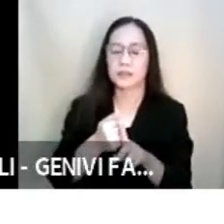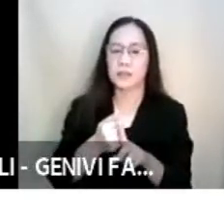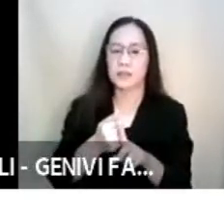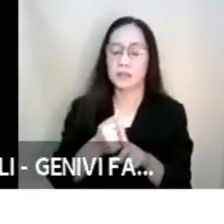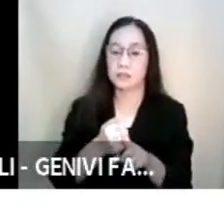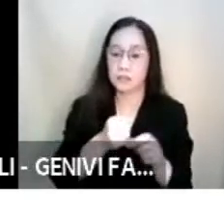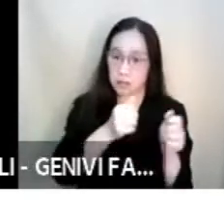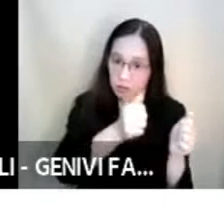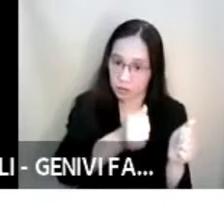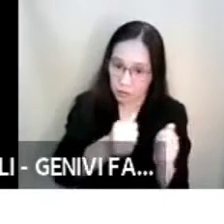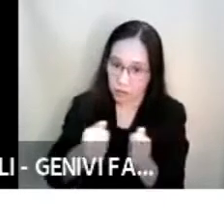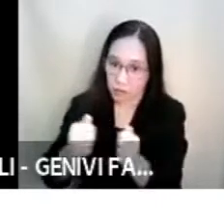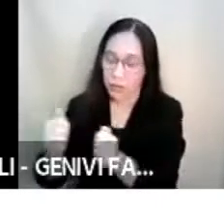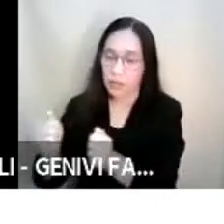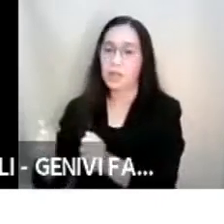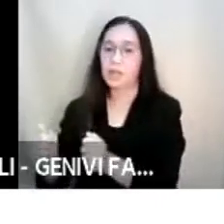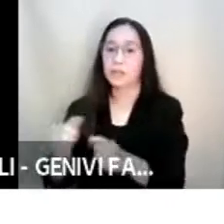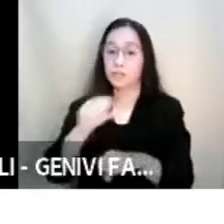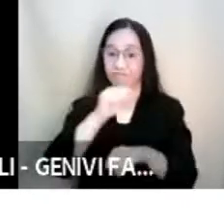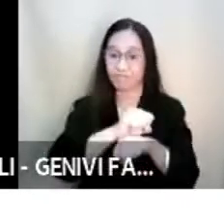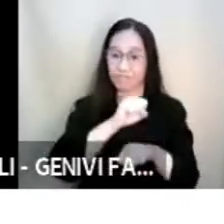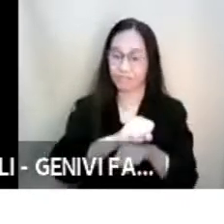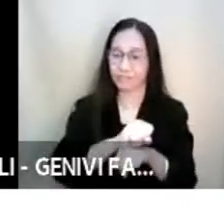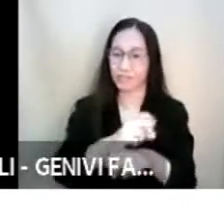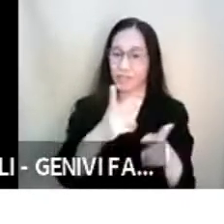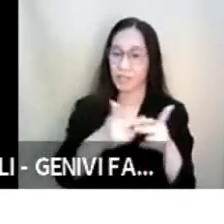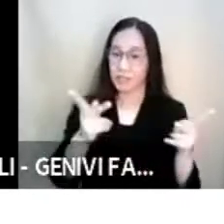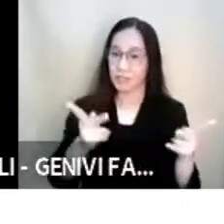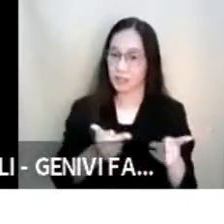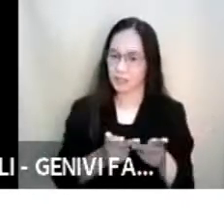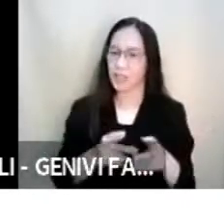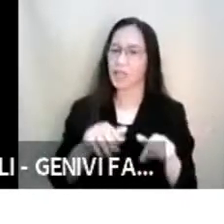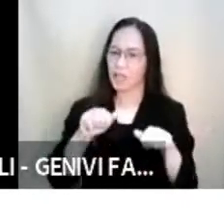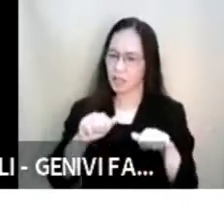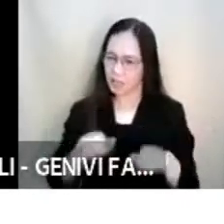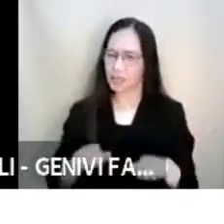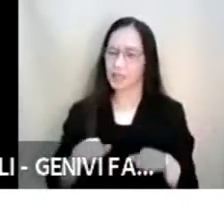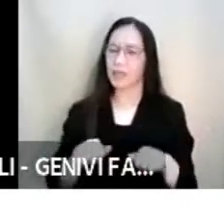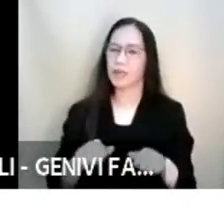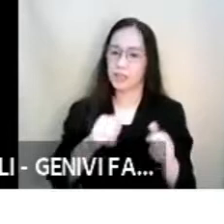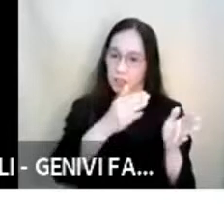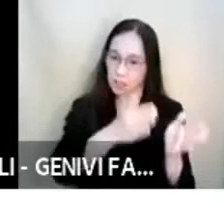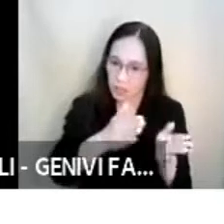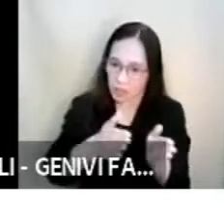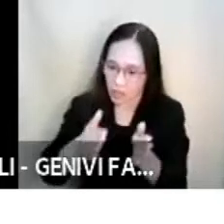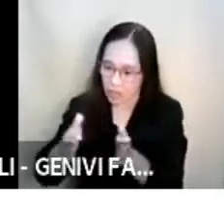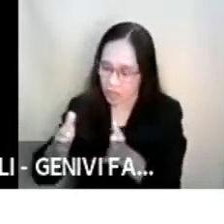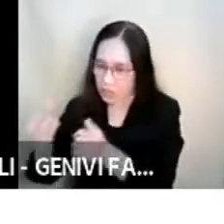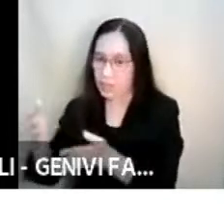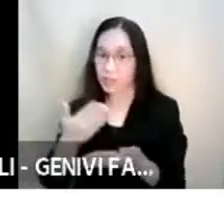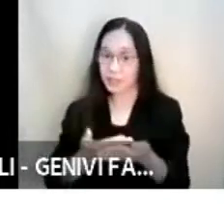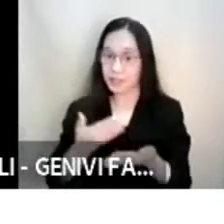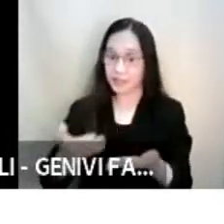Naaayos niya rin ba yung kanyang workspace? Kaya niya bang ayusin yung mga gamit niya